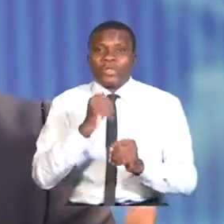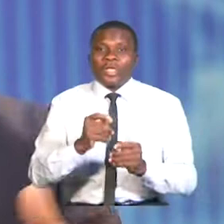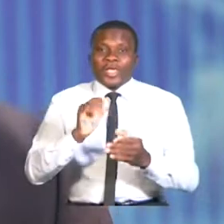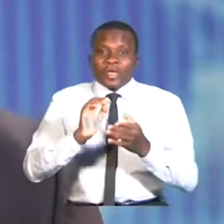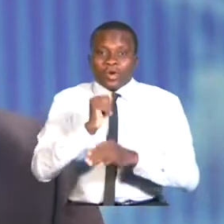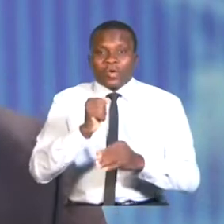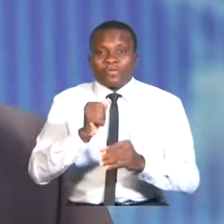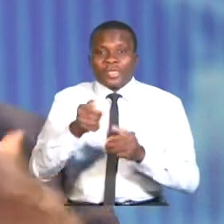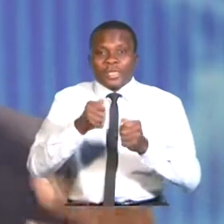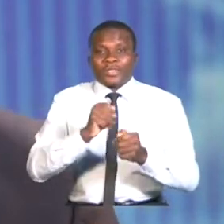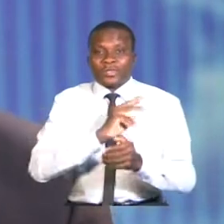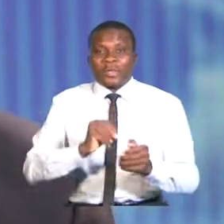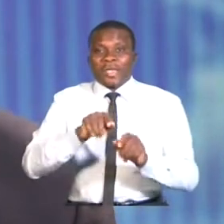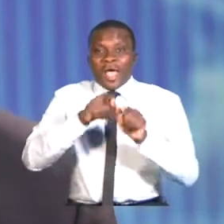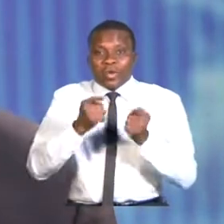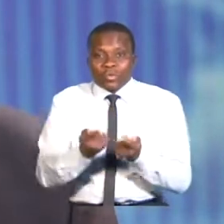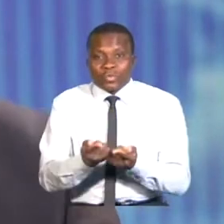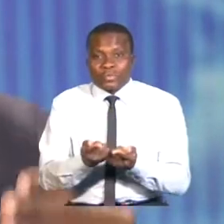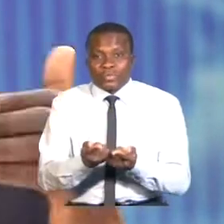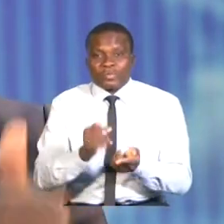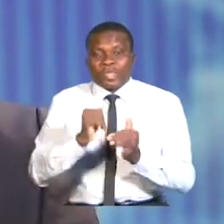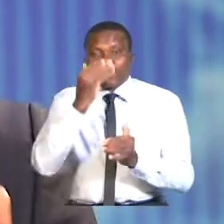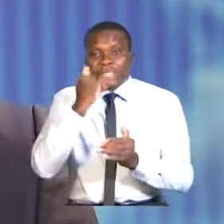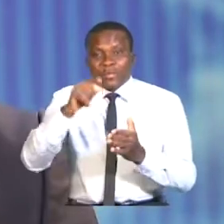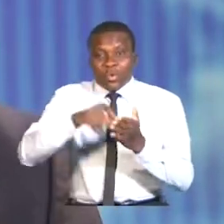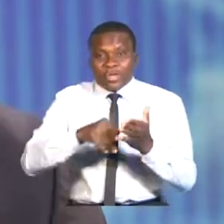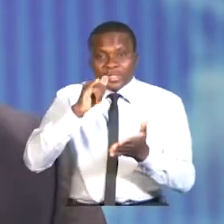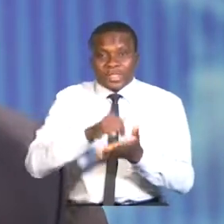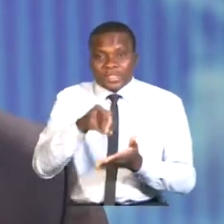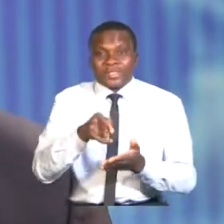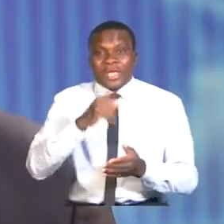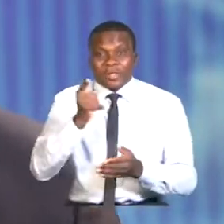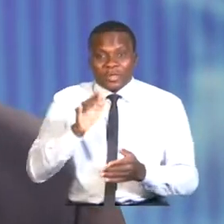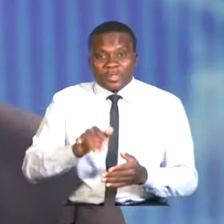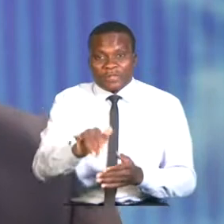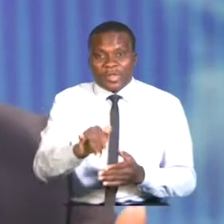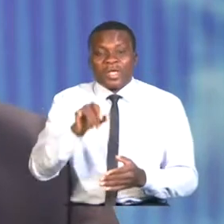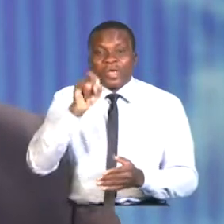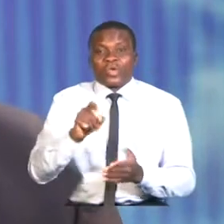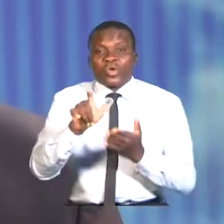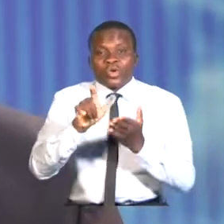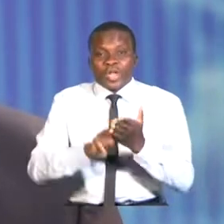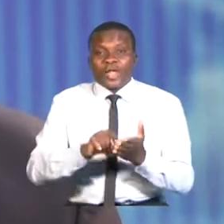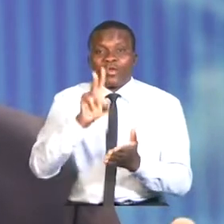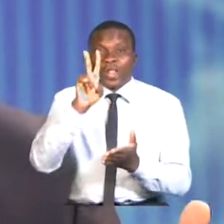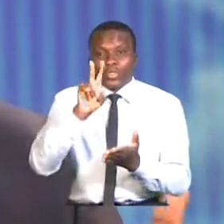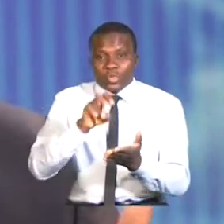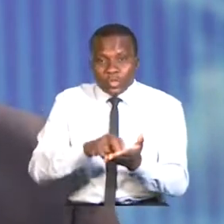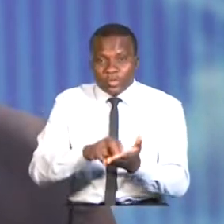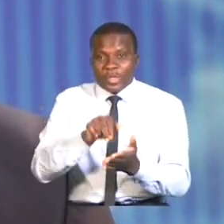confié la gestion de la mairie à un groupe c'est pour corer ça définitivement que la loi